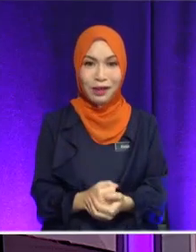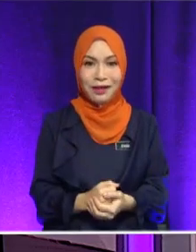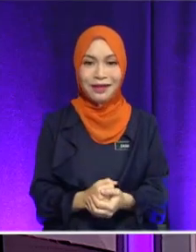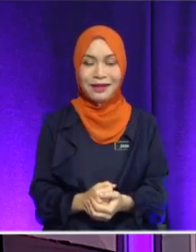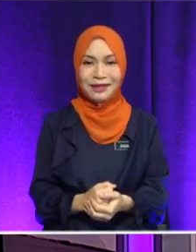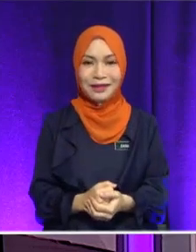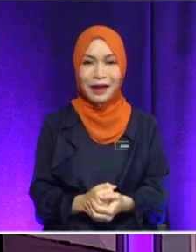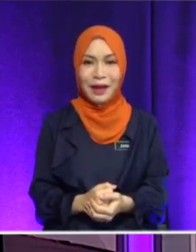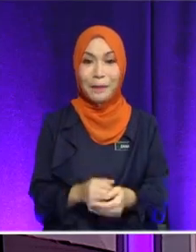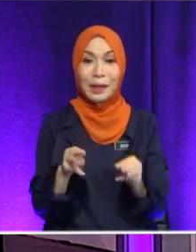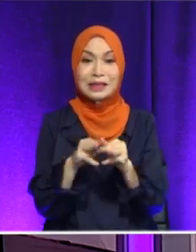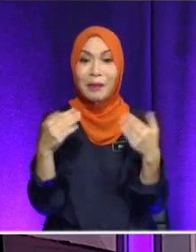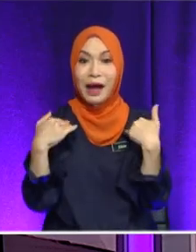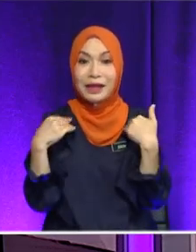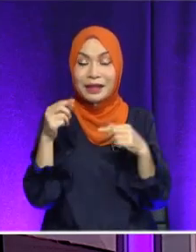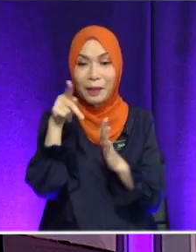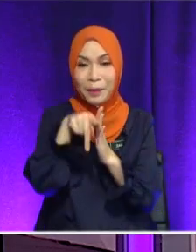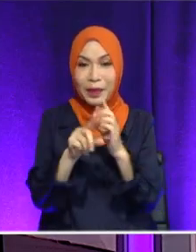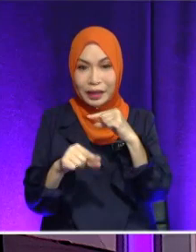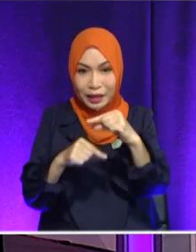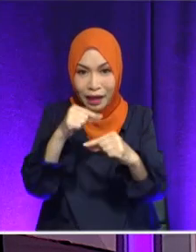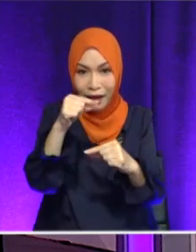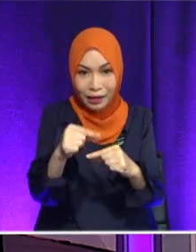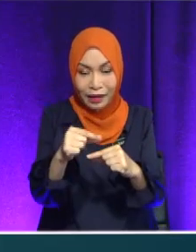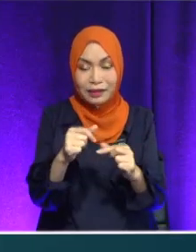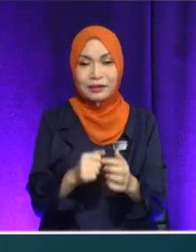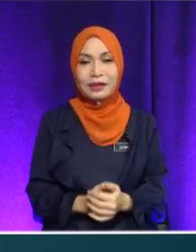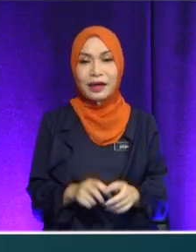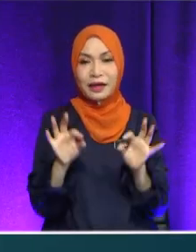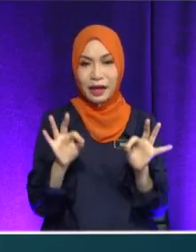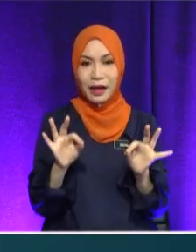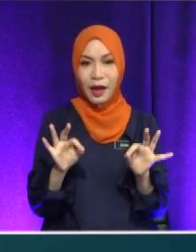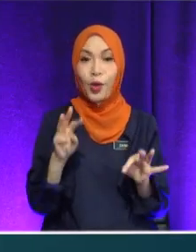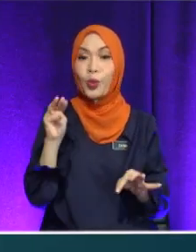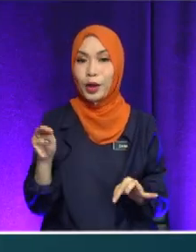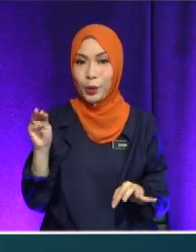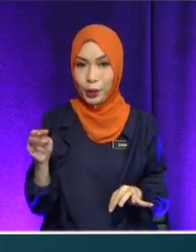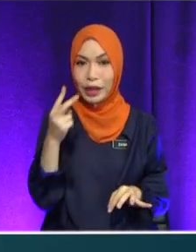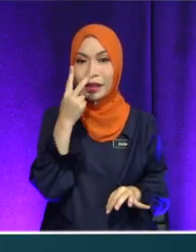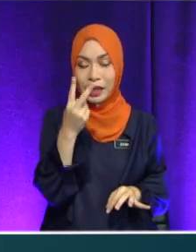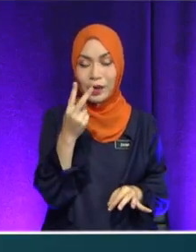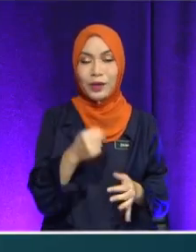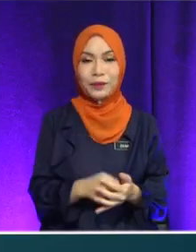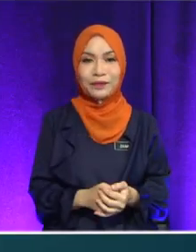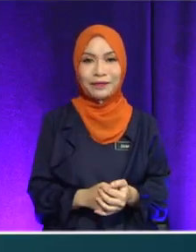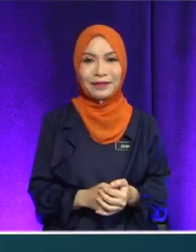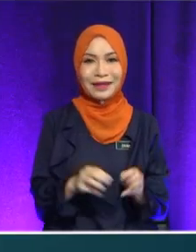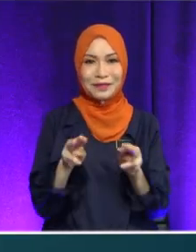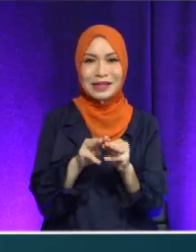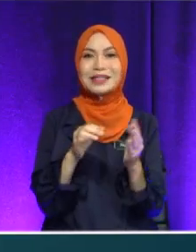nampak pergerakan Oke ini adalah contoh-contoh yang dihasilkan oleh pelukis pada sendi